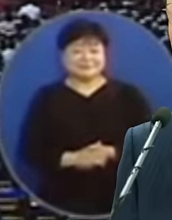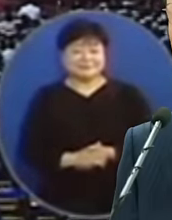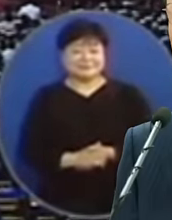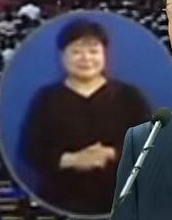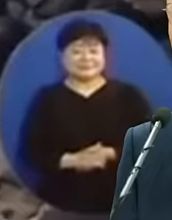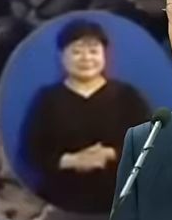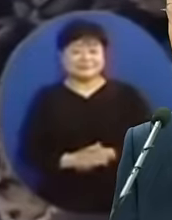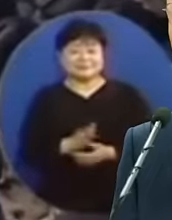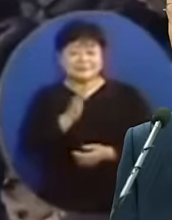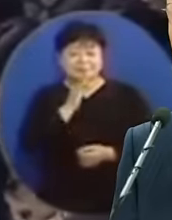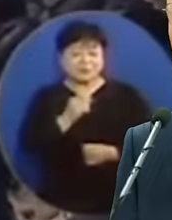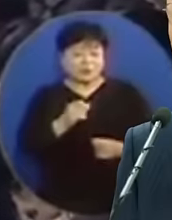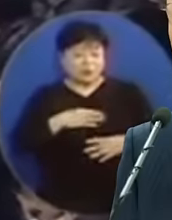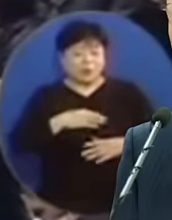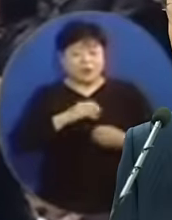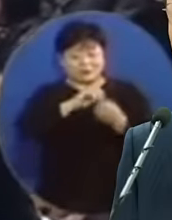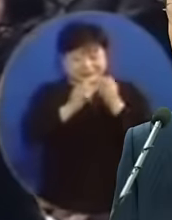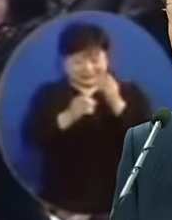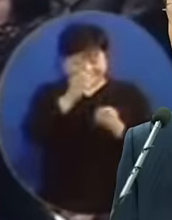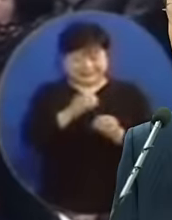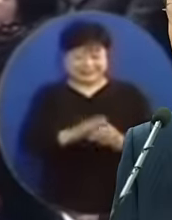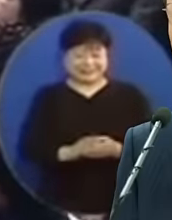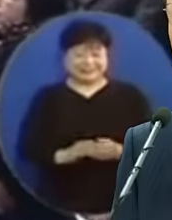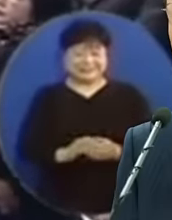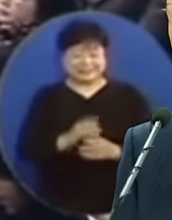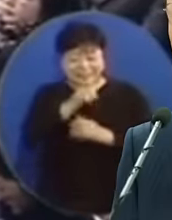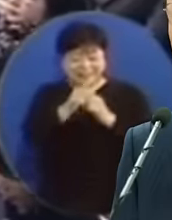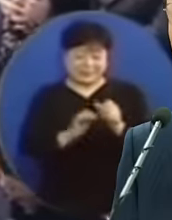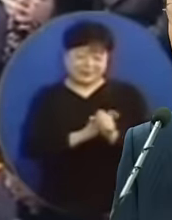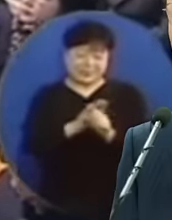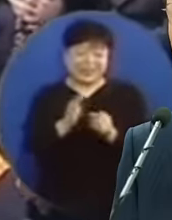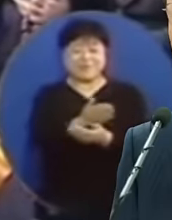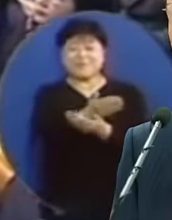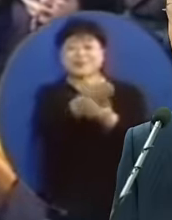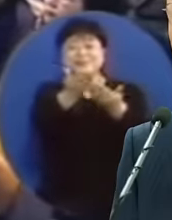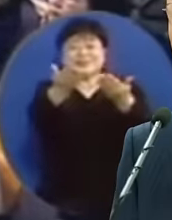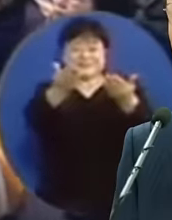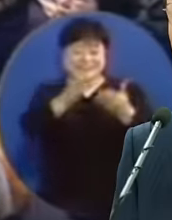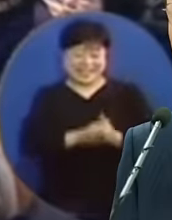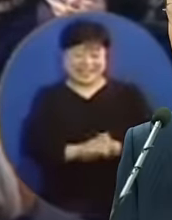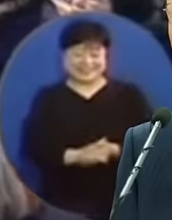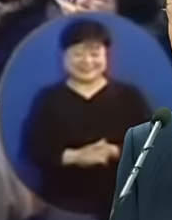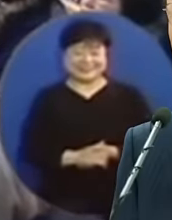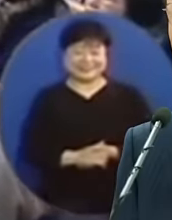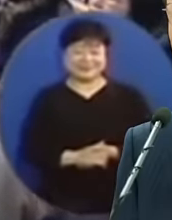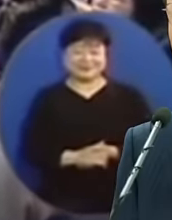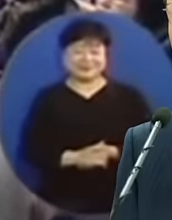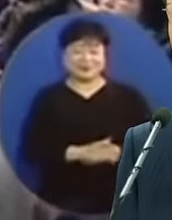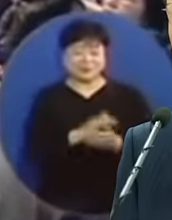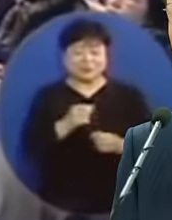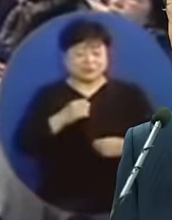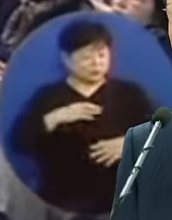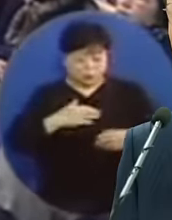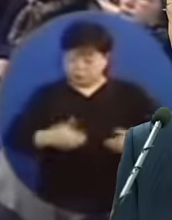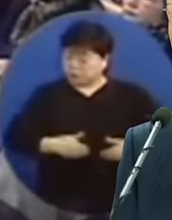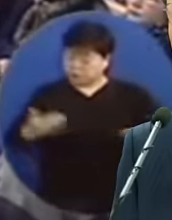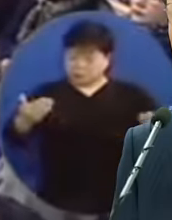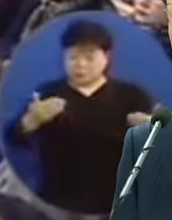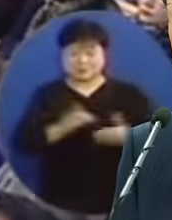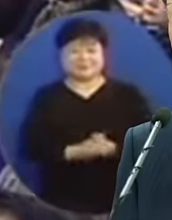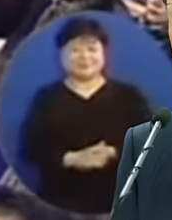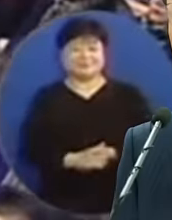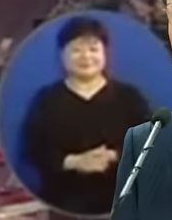대단한 스사시인 것입니다. 이러한 사랑을 하나님께서 우리에게 베풀어 주시는데 우리가 두려워해서는 안 되는